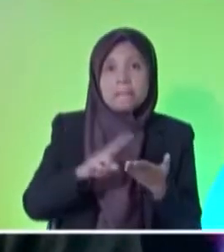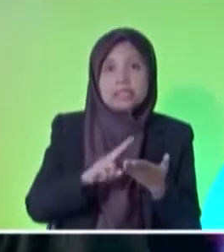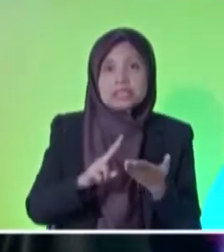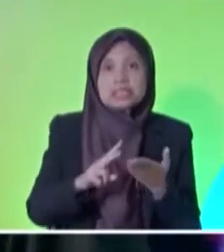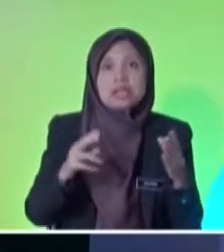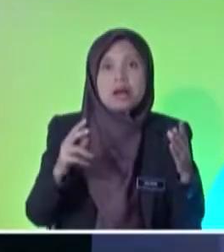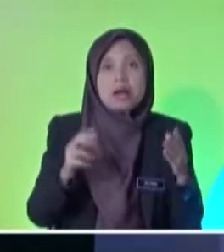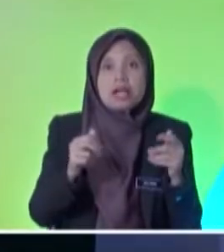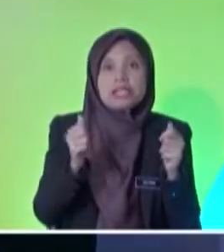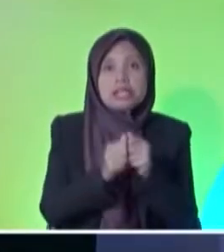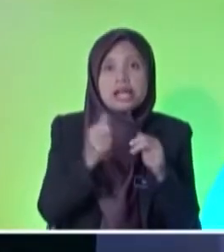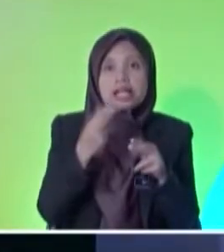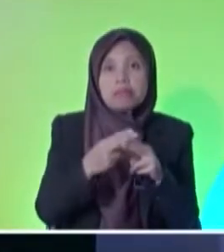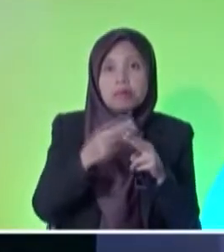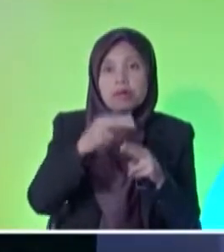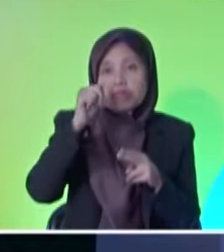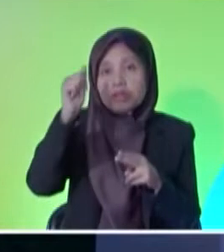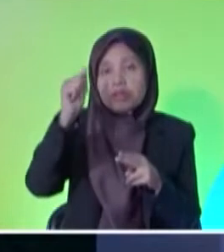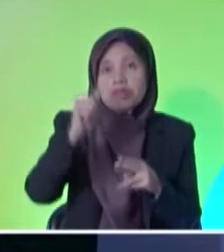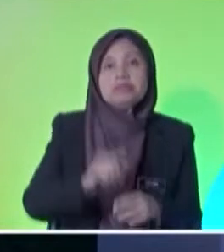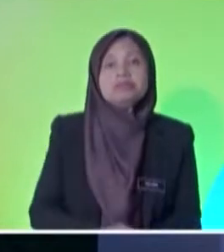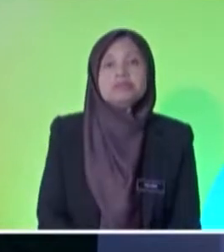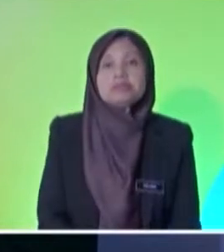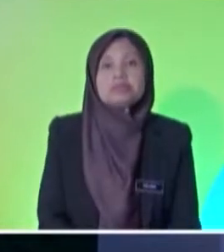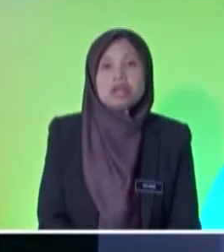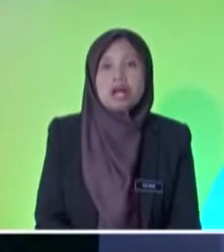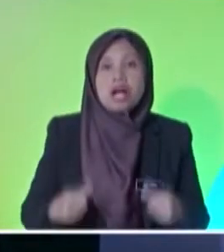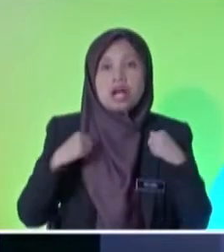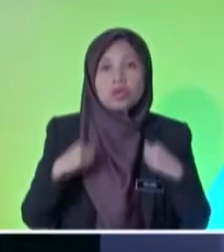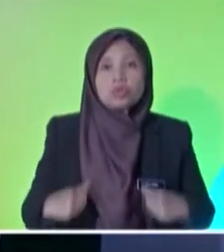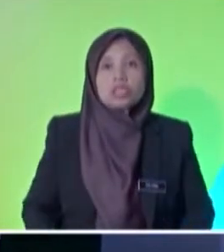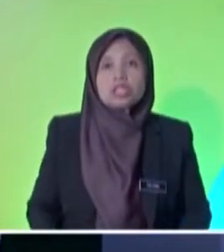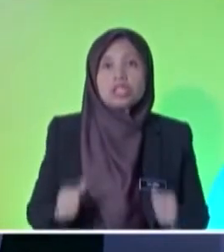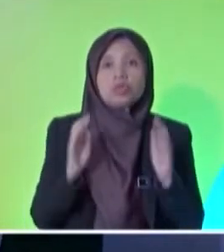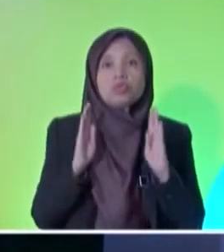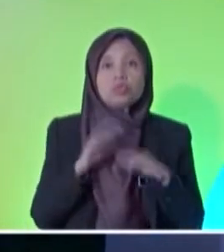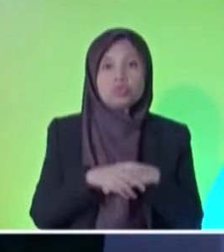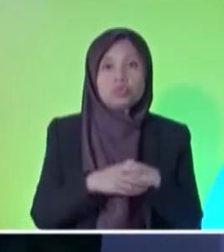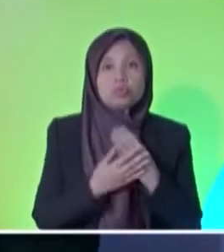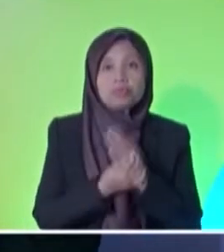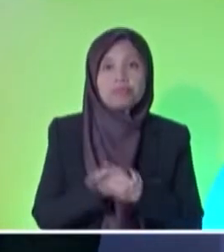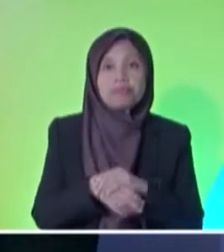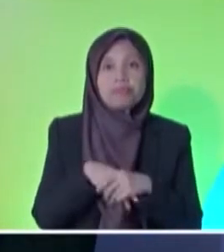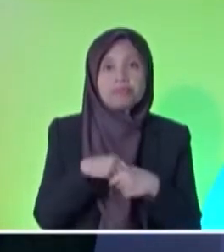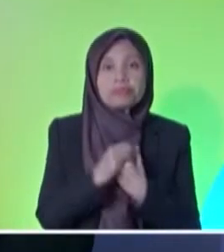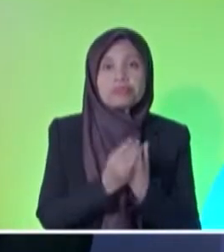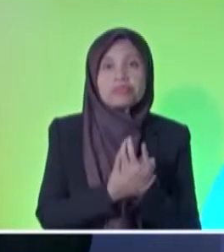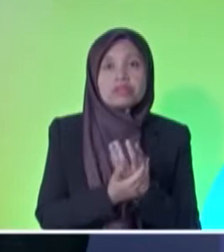kiblat Kemudian dari atas Turun ke bawah bawah ini anggota wudhu juga nih kamu Oke kita